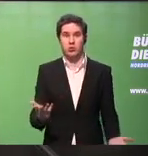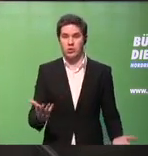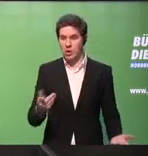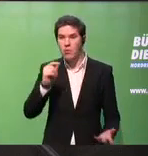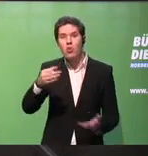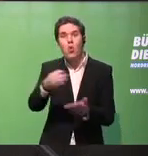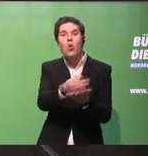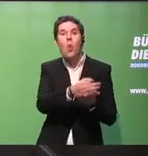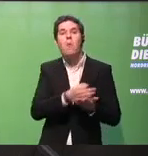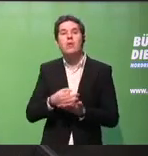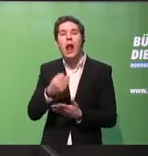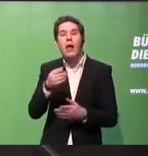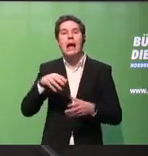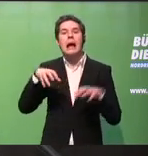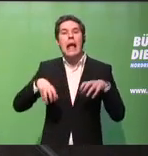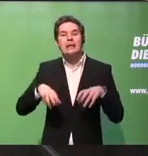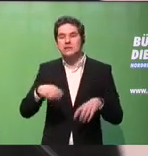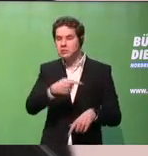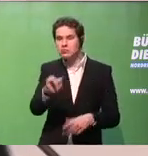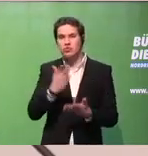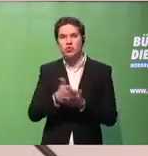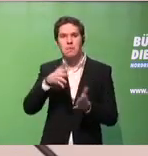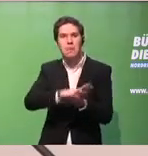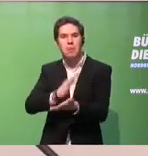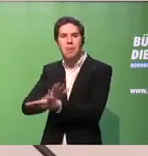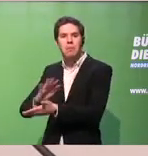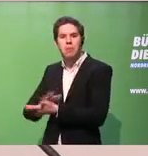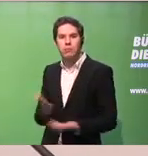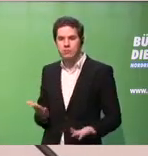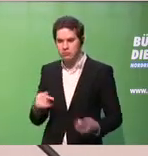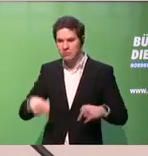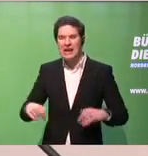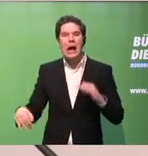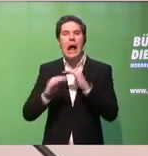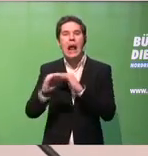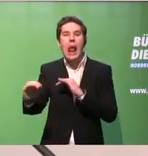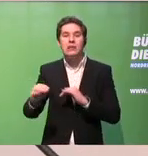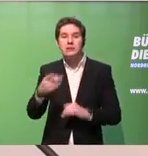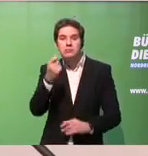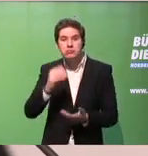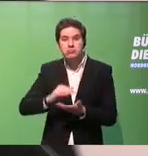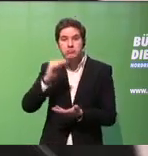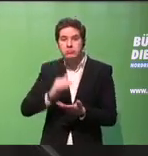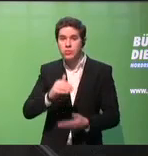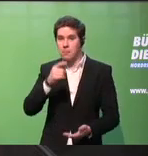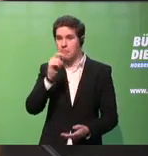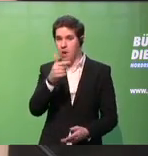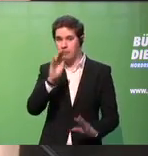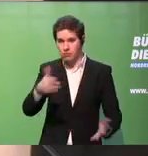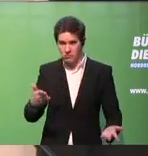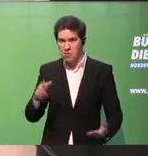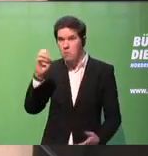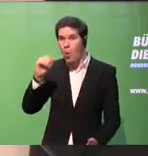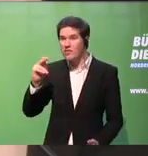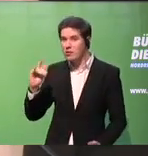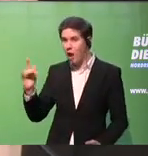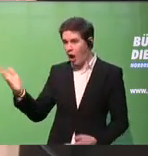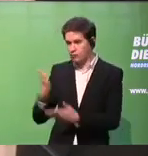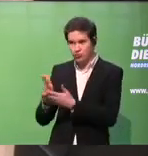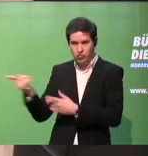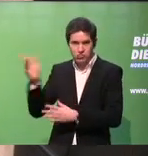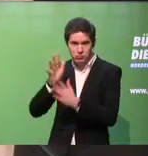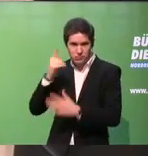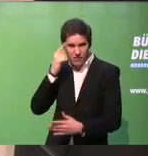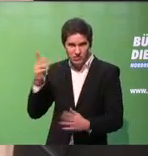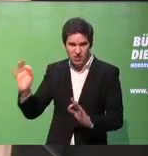NRW sind leer. Unsere Landeskasse ist schwer gebeutelt. Monika, du weißt, wovon ich rede. Und